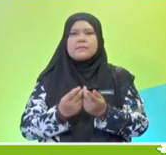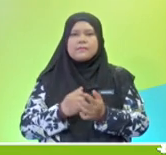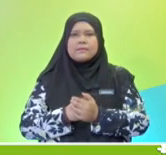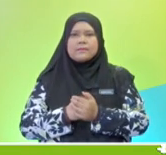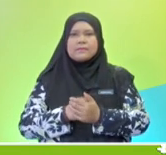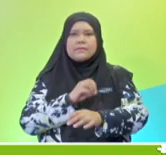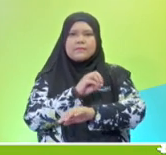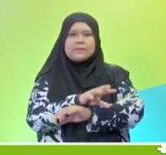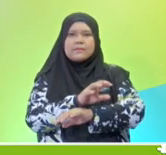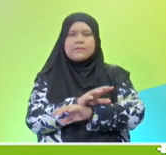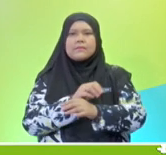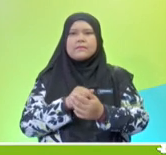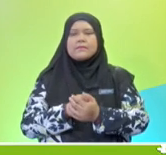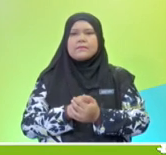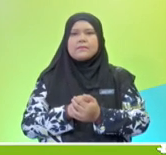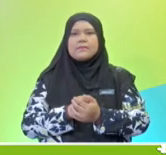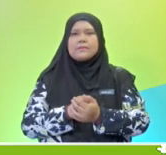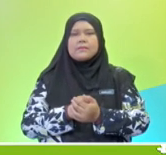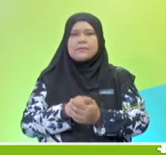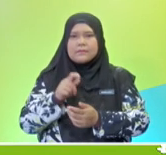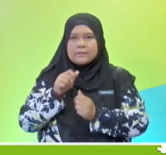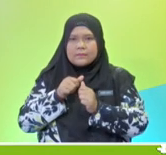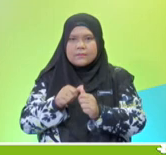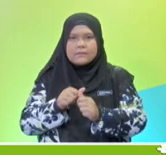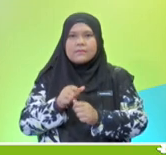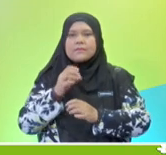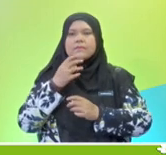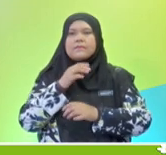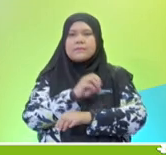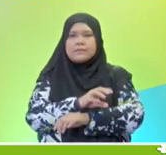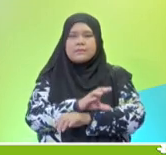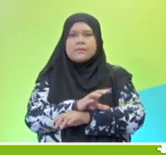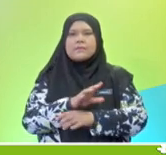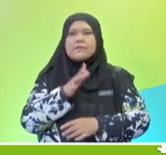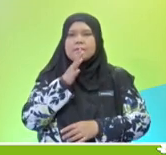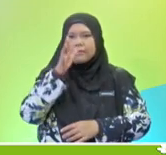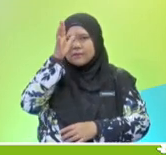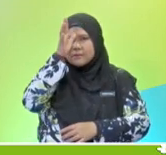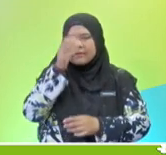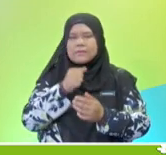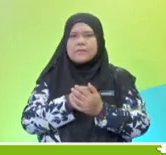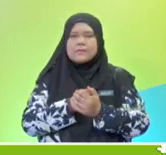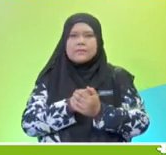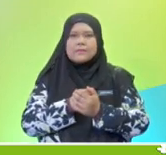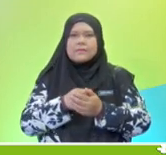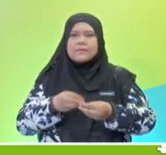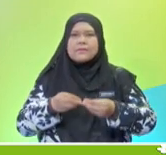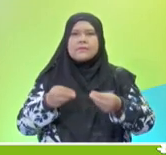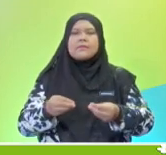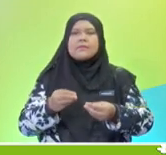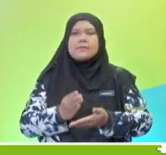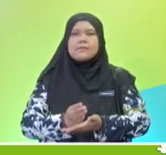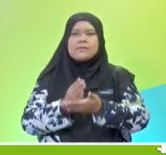bapa. Dengar adik-adik, mematuhi nasihat ibu bapa. Itu penting. Seterusnya, memberi bantuan